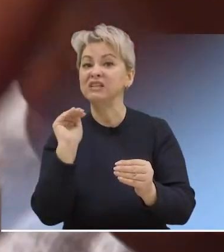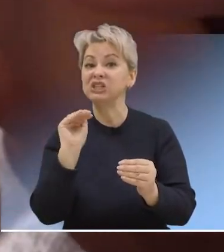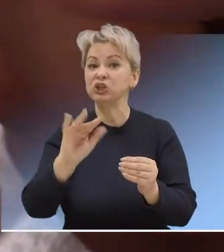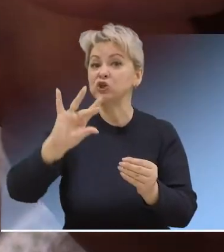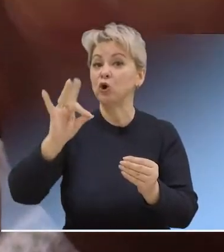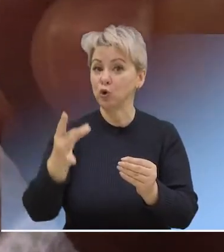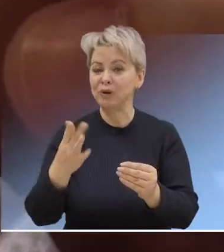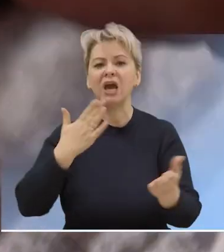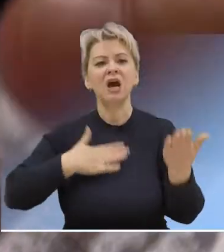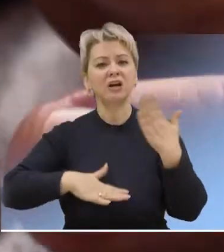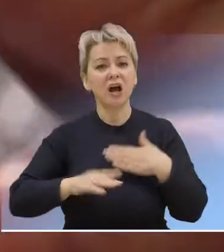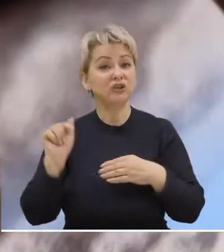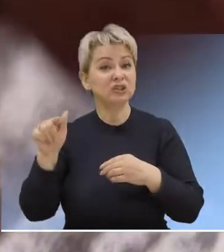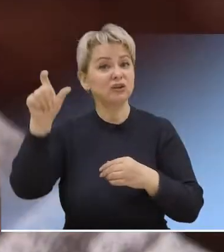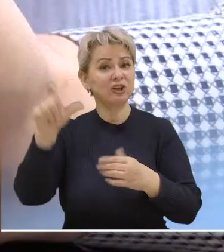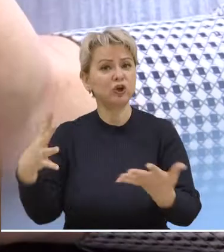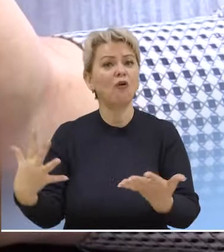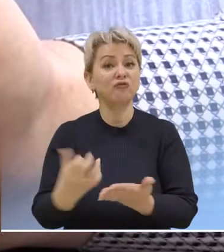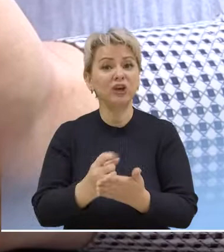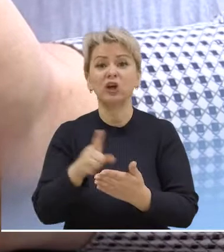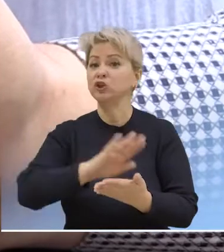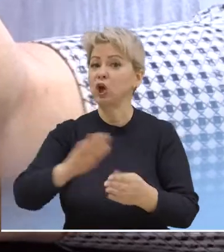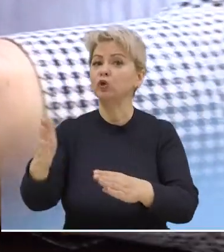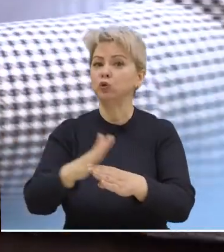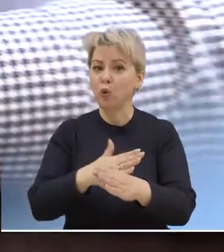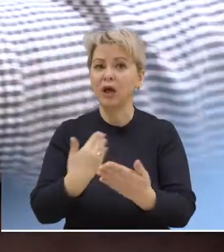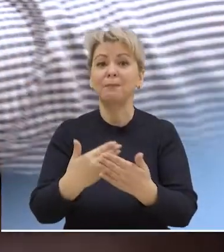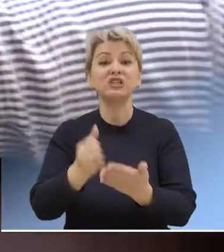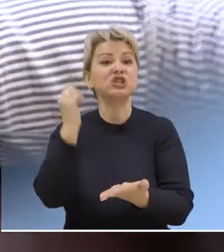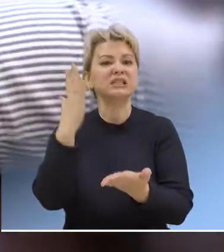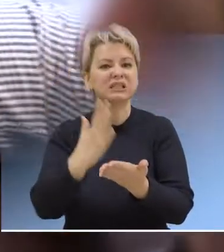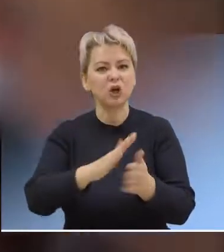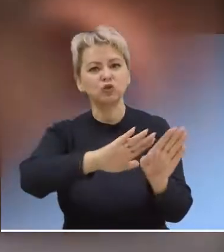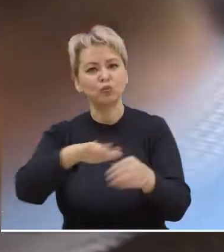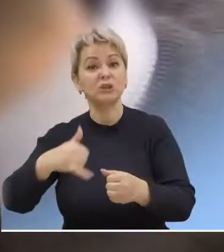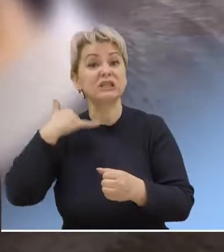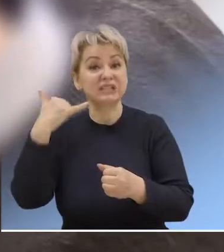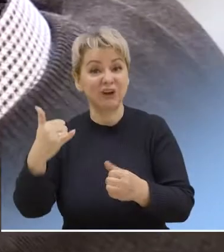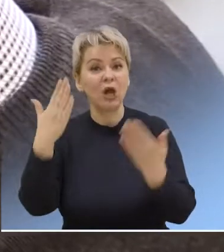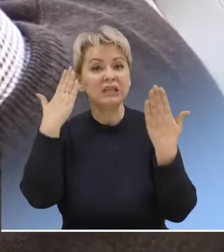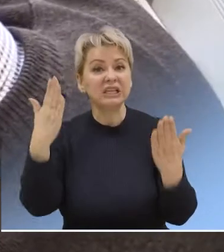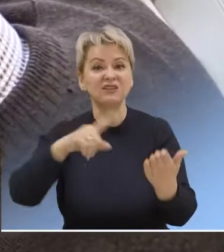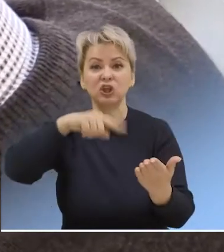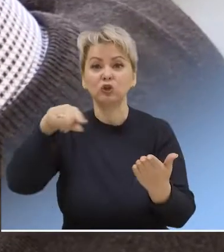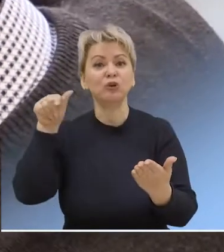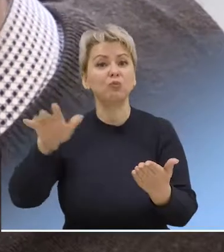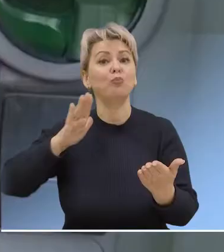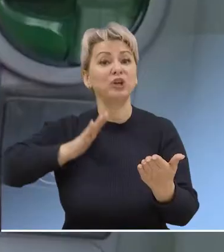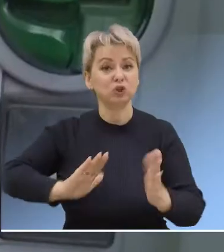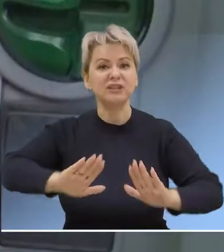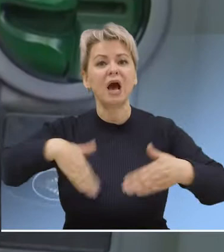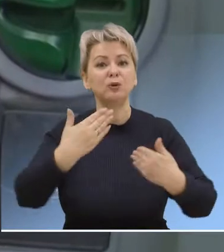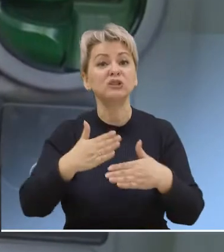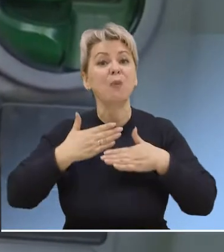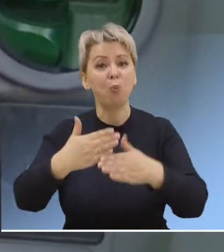миллион 200 тысяч рублей. Радость у обладателя выигрыша была, увы, недолгой. Почти сразу после звонка с неизвестного номера ему